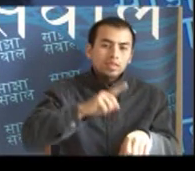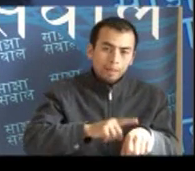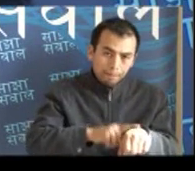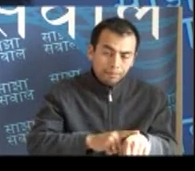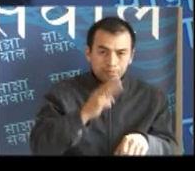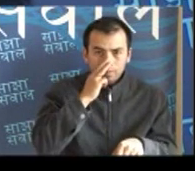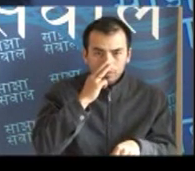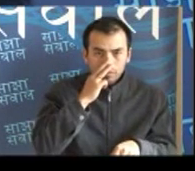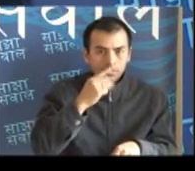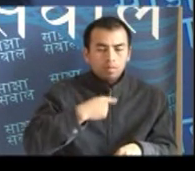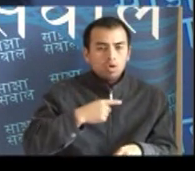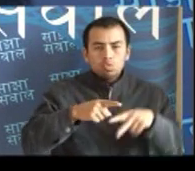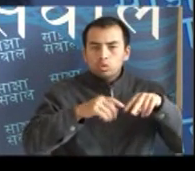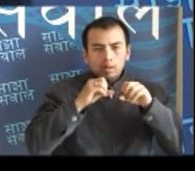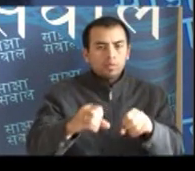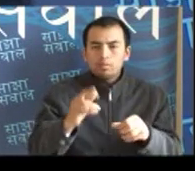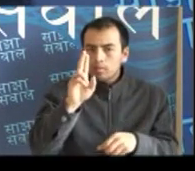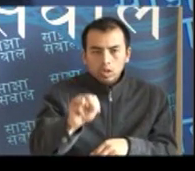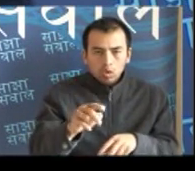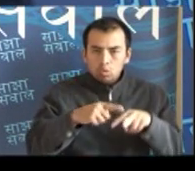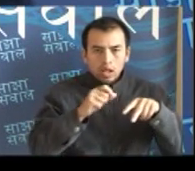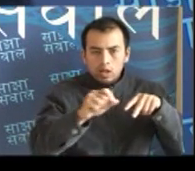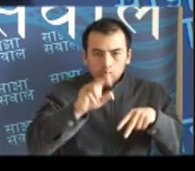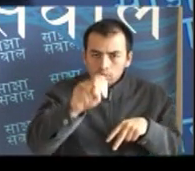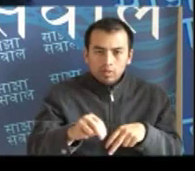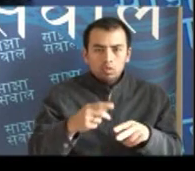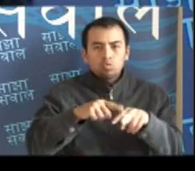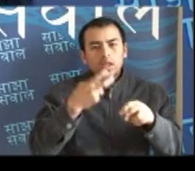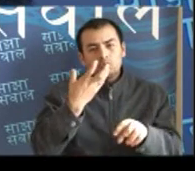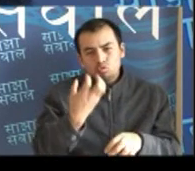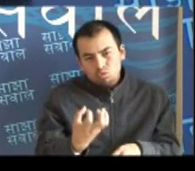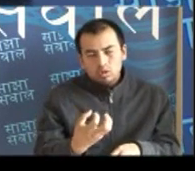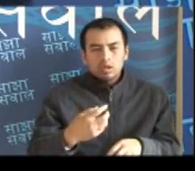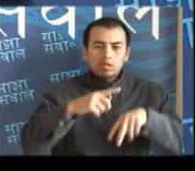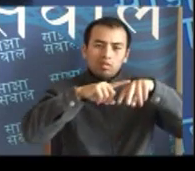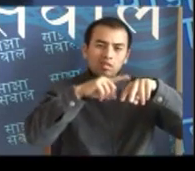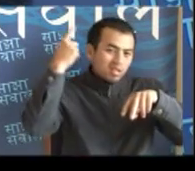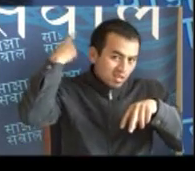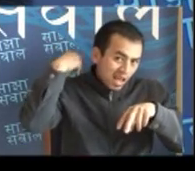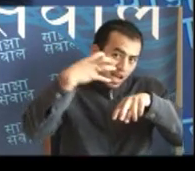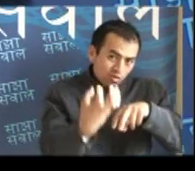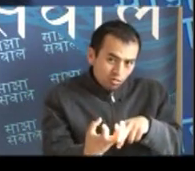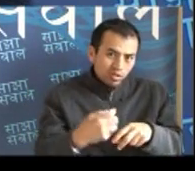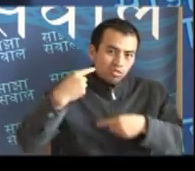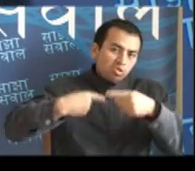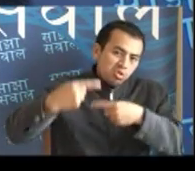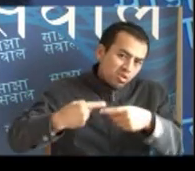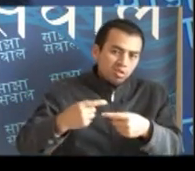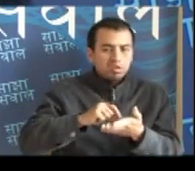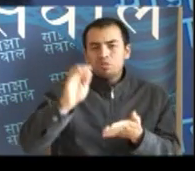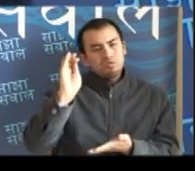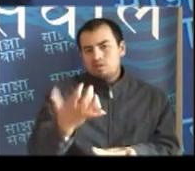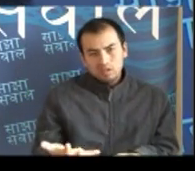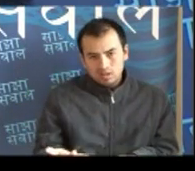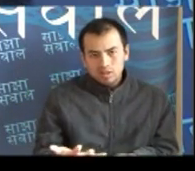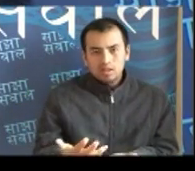चाहिँ दिँदाखेरि कस्तो भएको थियो नि, अब म त खुट्टाले लेख्छु, खुट्टा दुख्छ कि निउरी परिरहँदा ढाड दुख्छ, लगातार म लेखिरहनु त